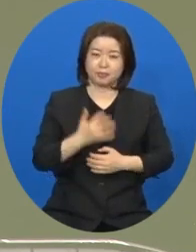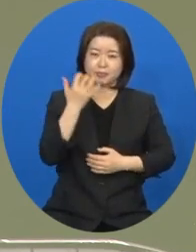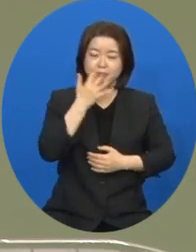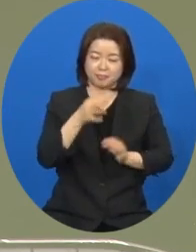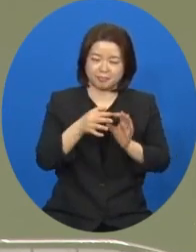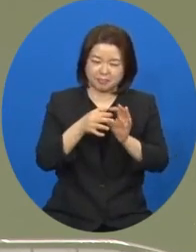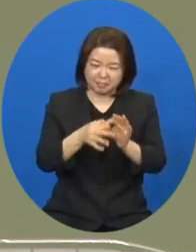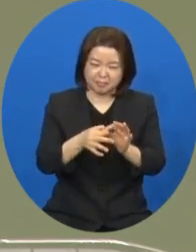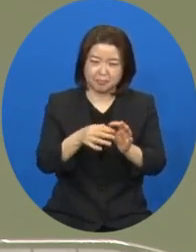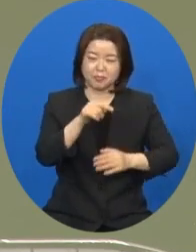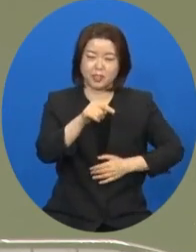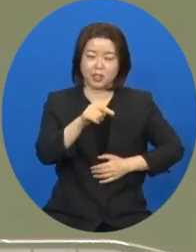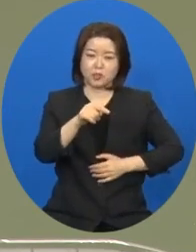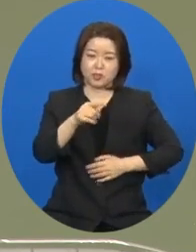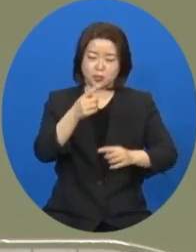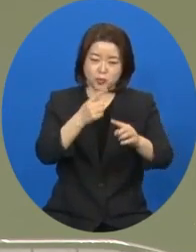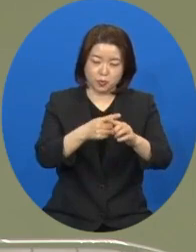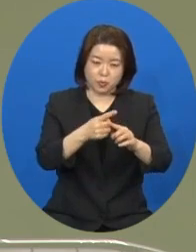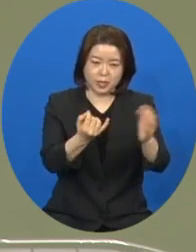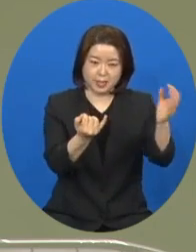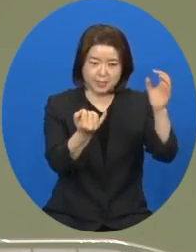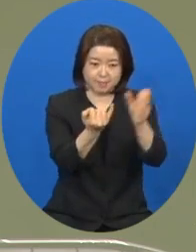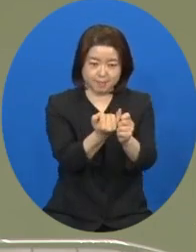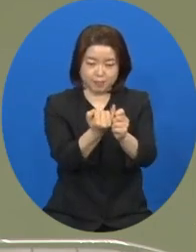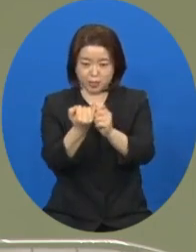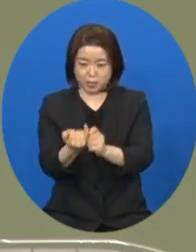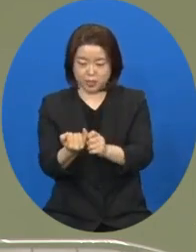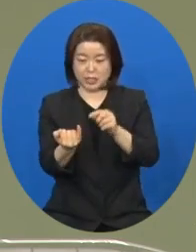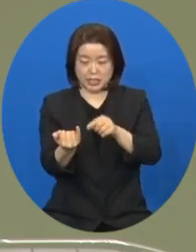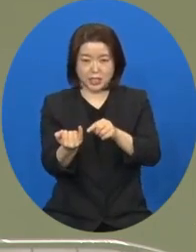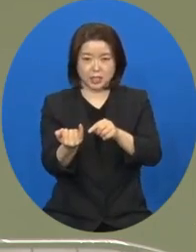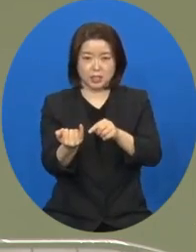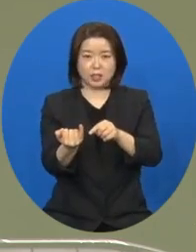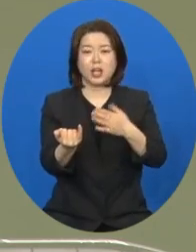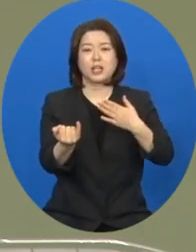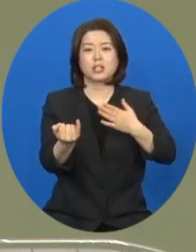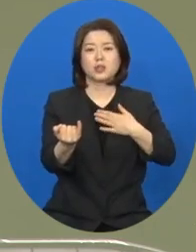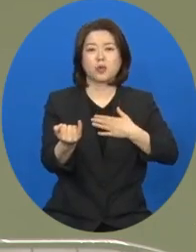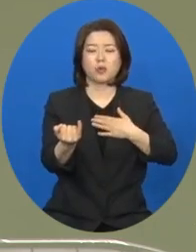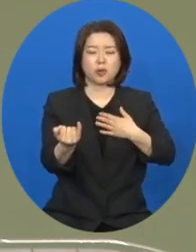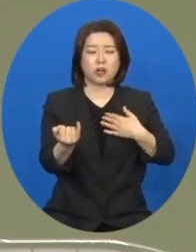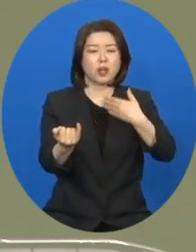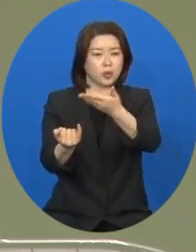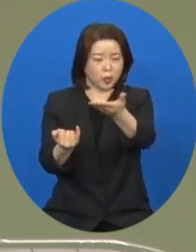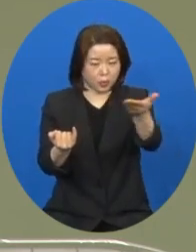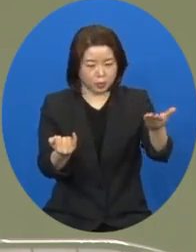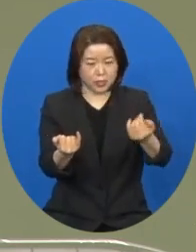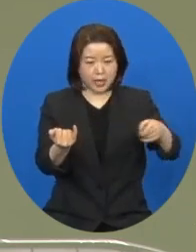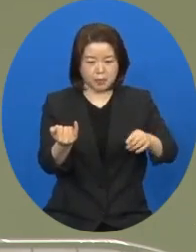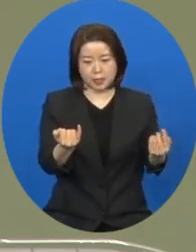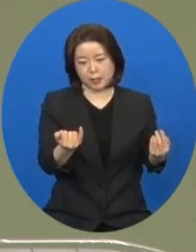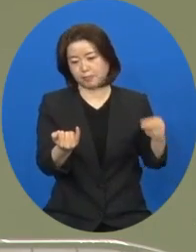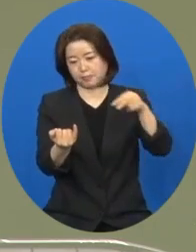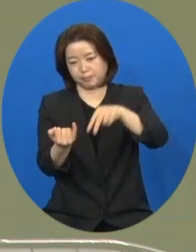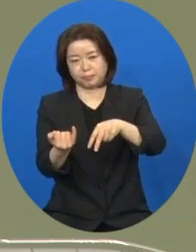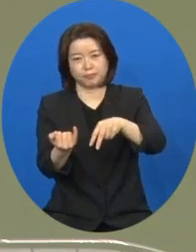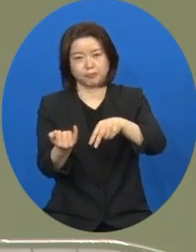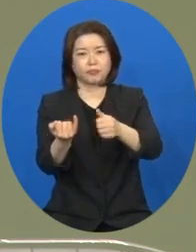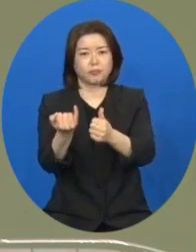붙잡힌 여인이 있는 그 자리가 저와 여러분이 서 있어야 될 자리라는 거예요.